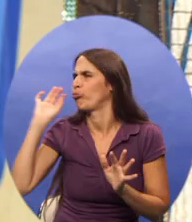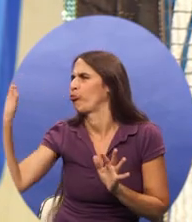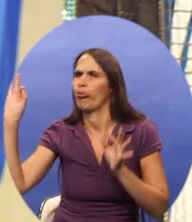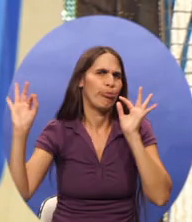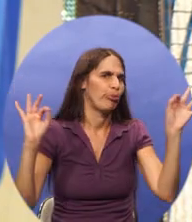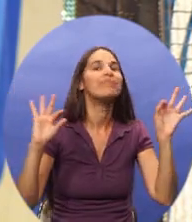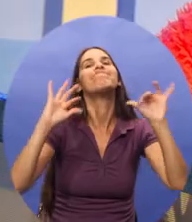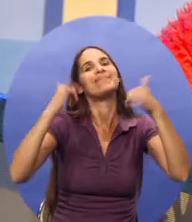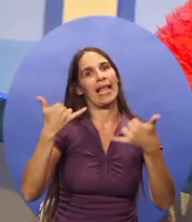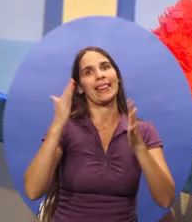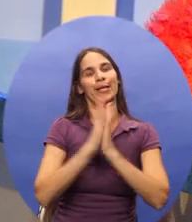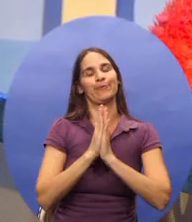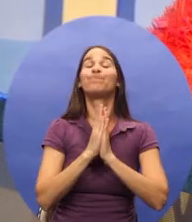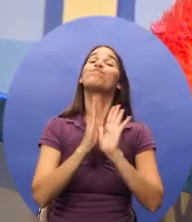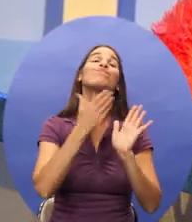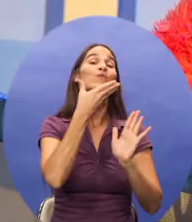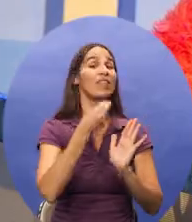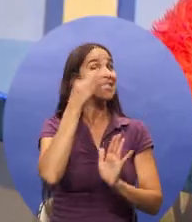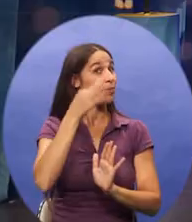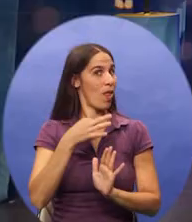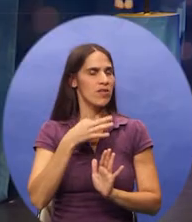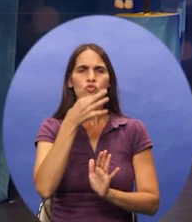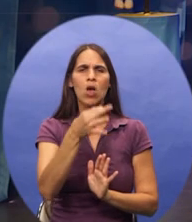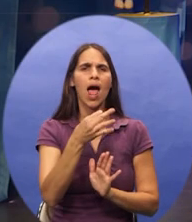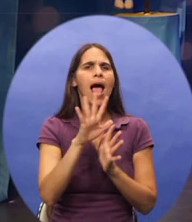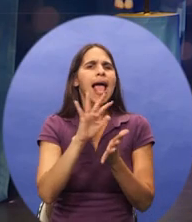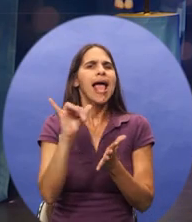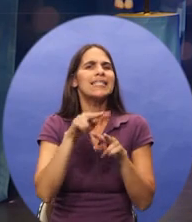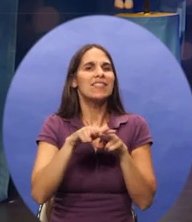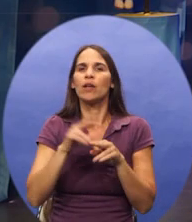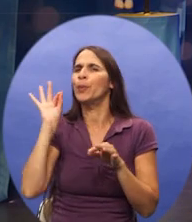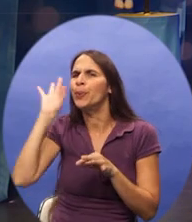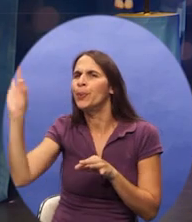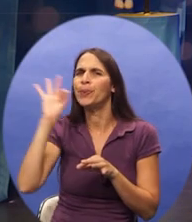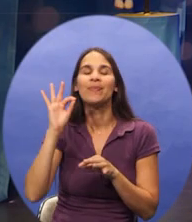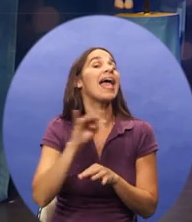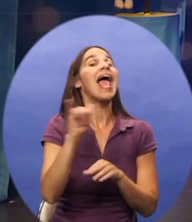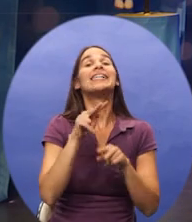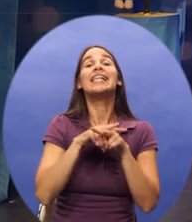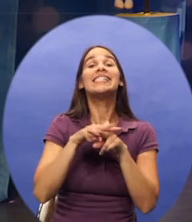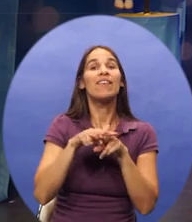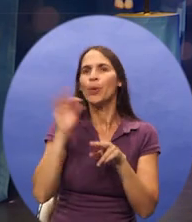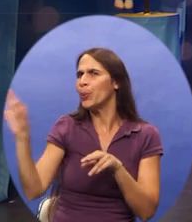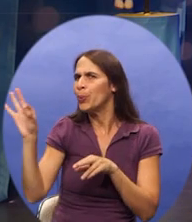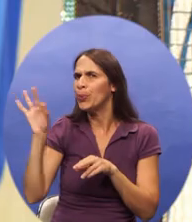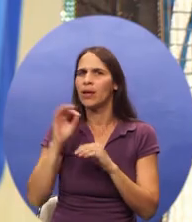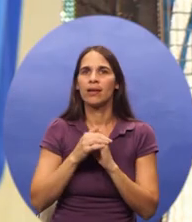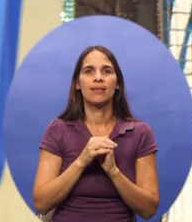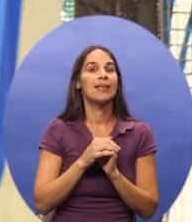תבדקו. כן. יופי, אז שימו לב, השאלה היא, איזה צבע... איזה